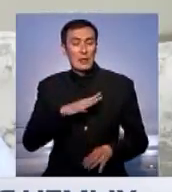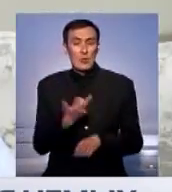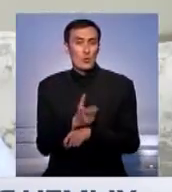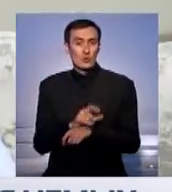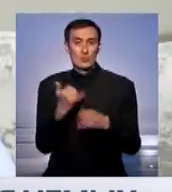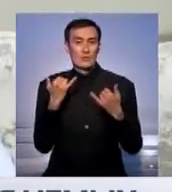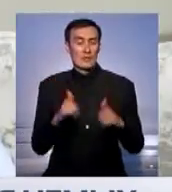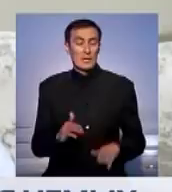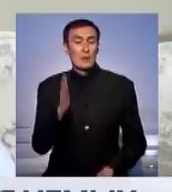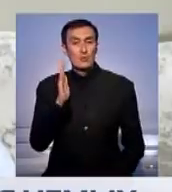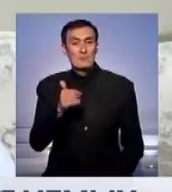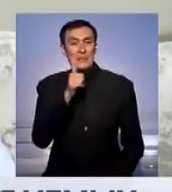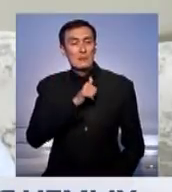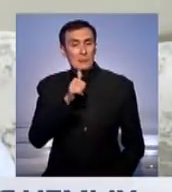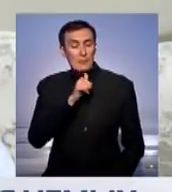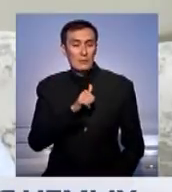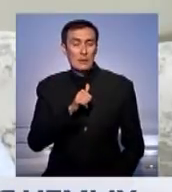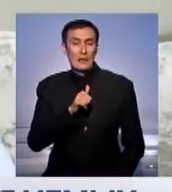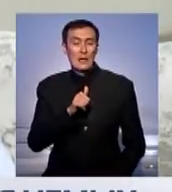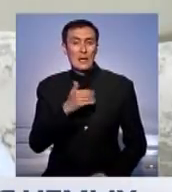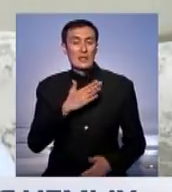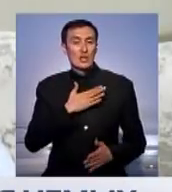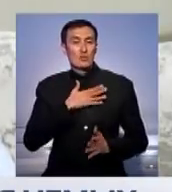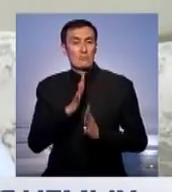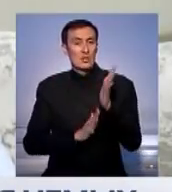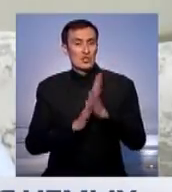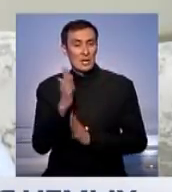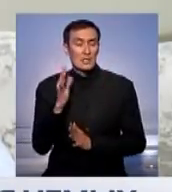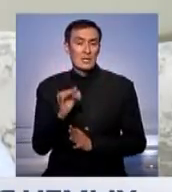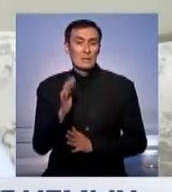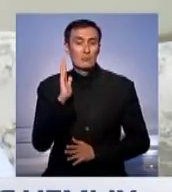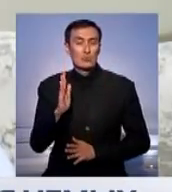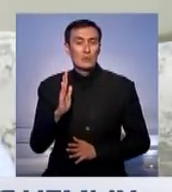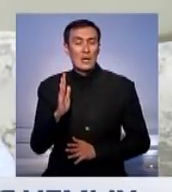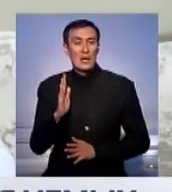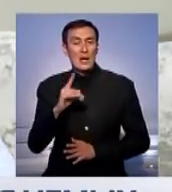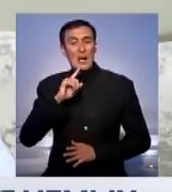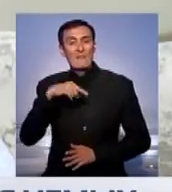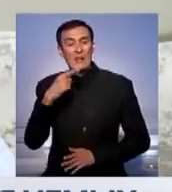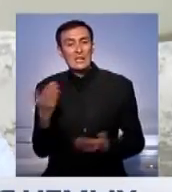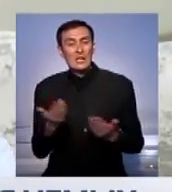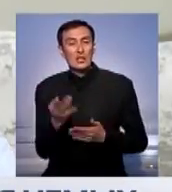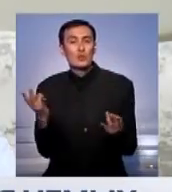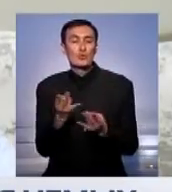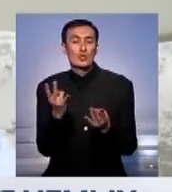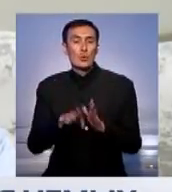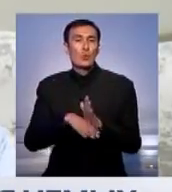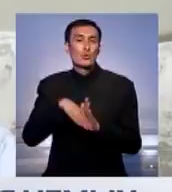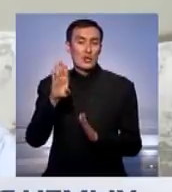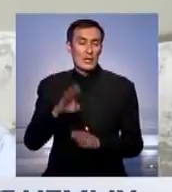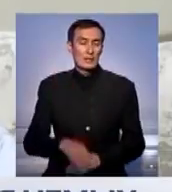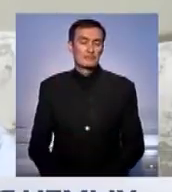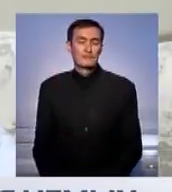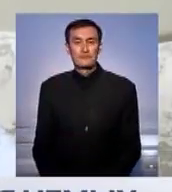удивлены. Они будут тестировать нашу перчатку и говорить, какие нужны ей улучшения.